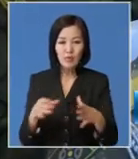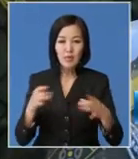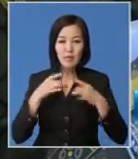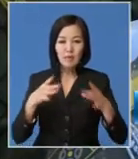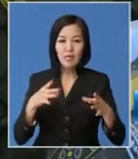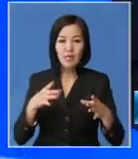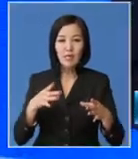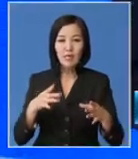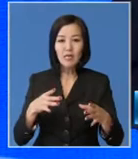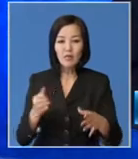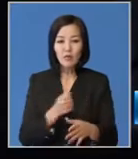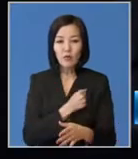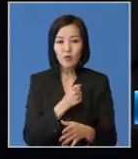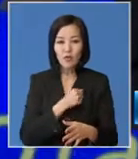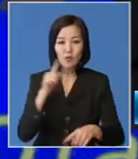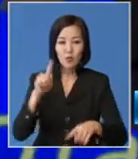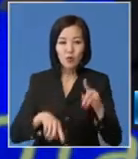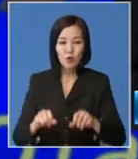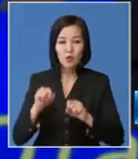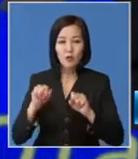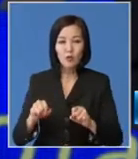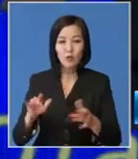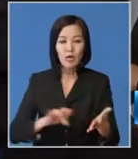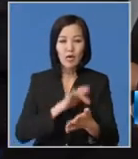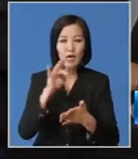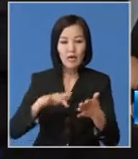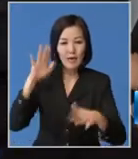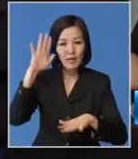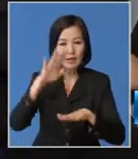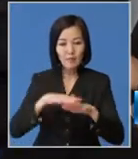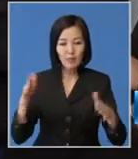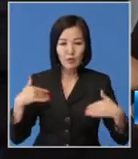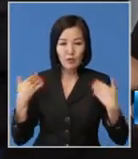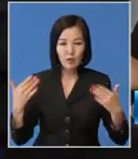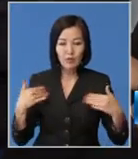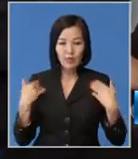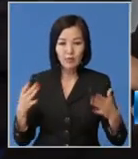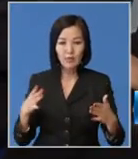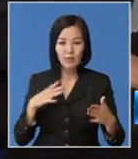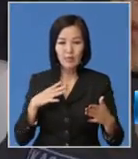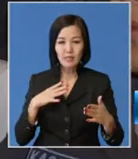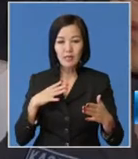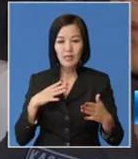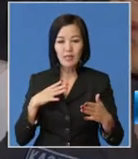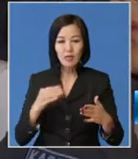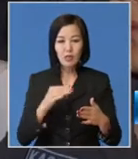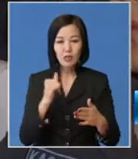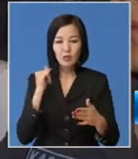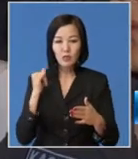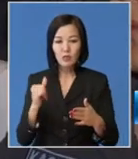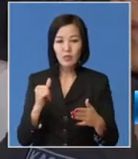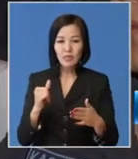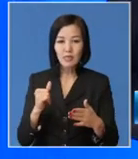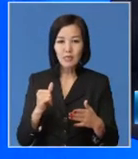жетісулық сарбаздарды отан қорғаушылар күнімен қала әкімі Бағдат Қарасаев құттықтады. Елдің тыныштығын күзеткен ұландарға жетісулықтар атынан